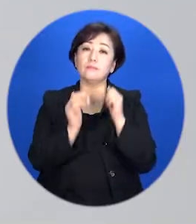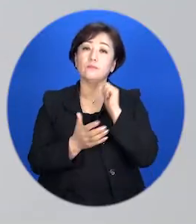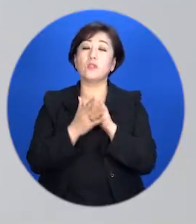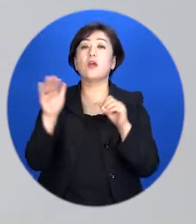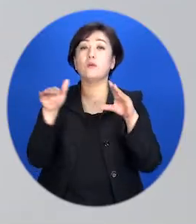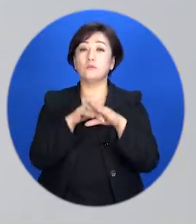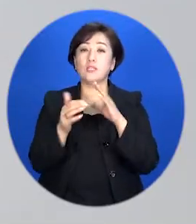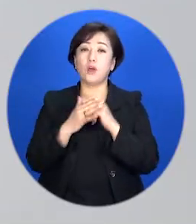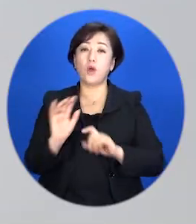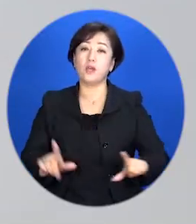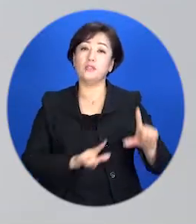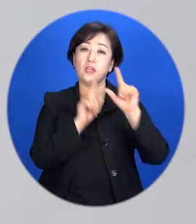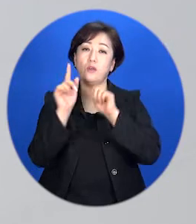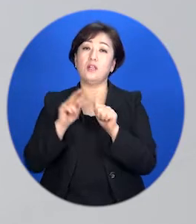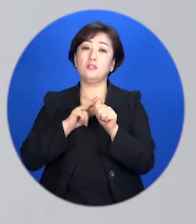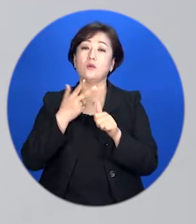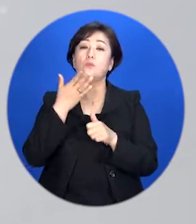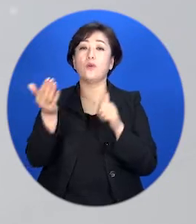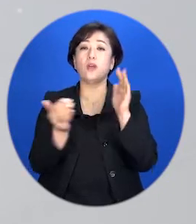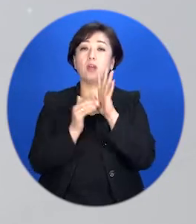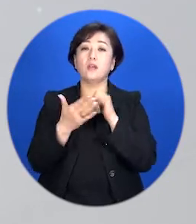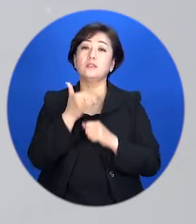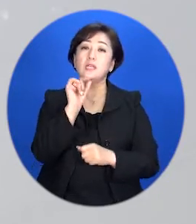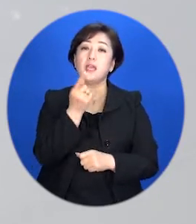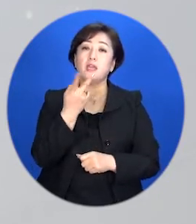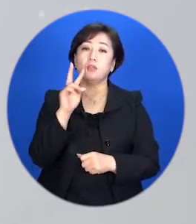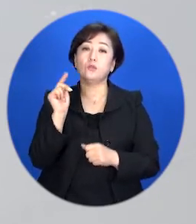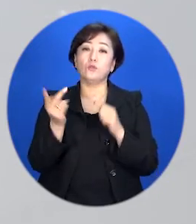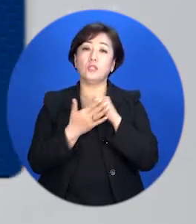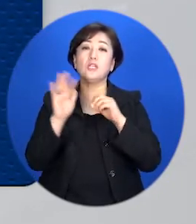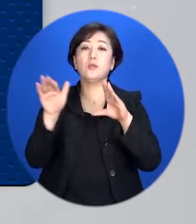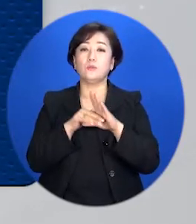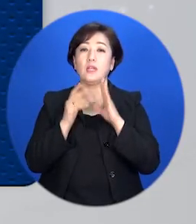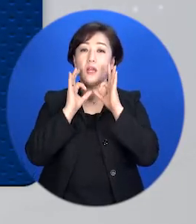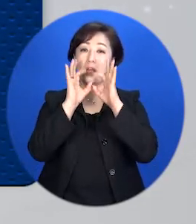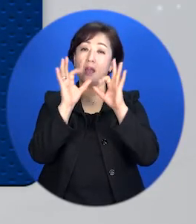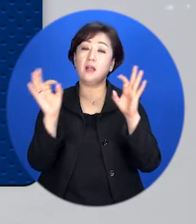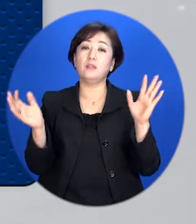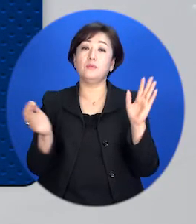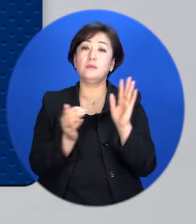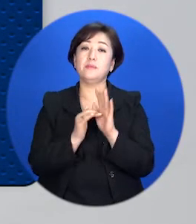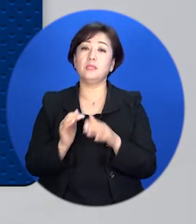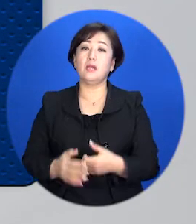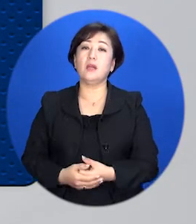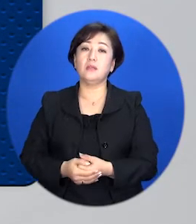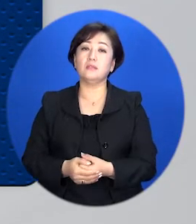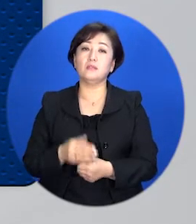울산의 문화와 생활 소식을 알려드리는 해우리 문화가 알림입니다.